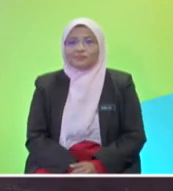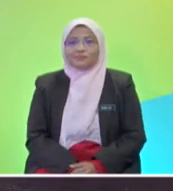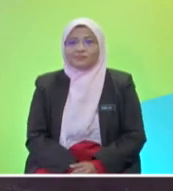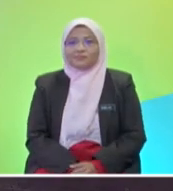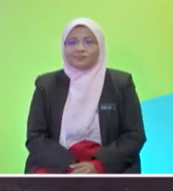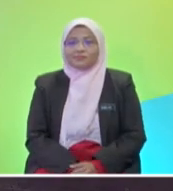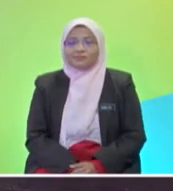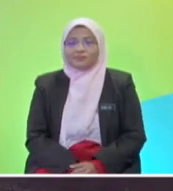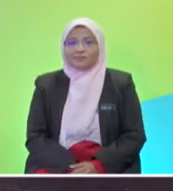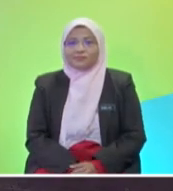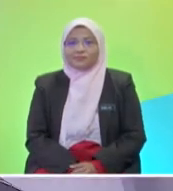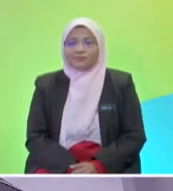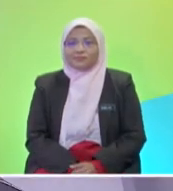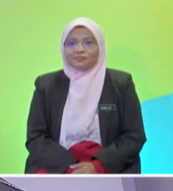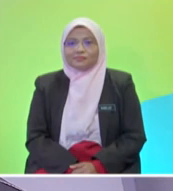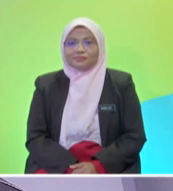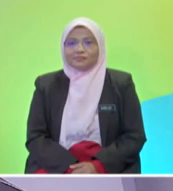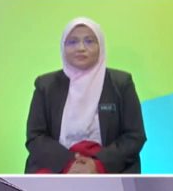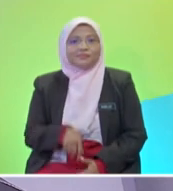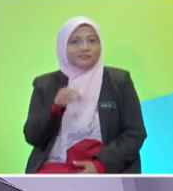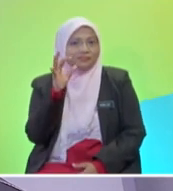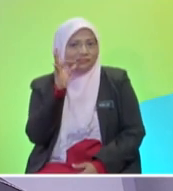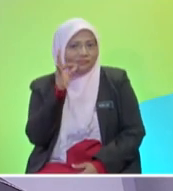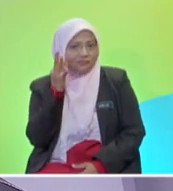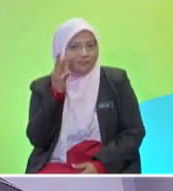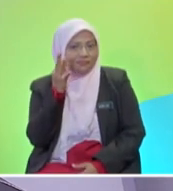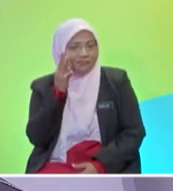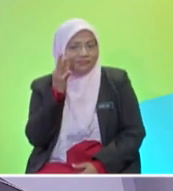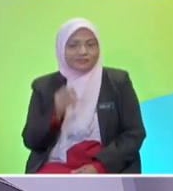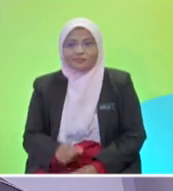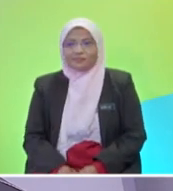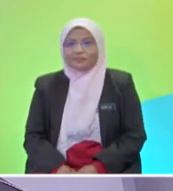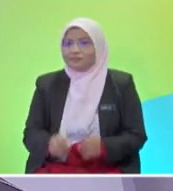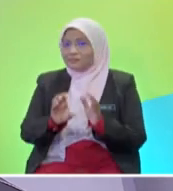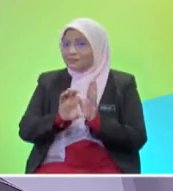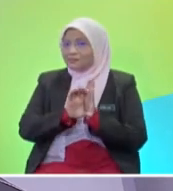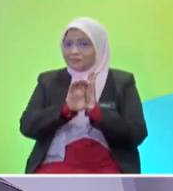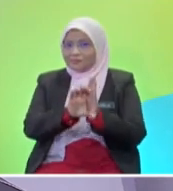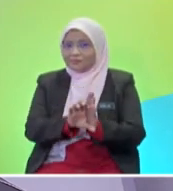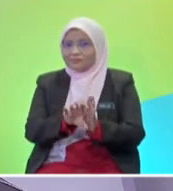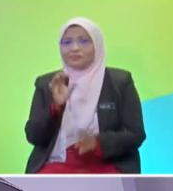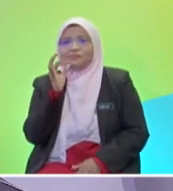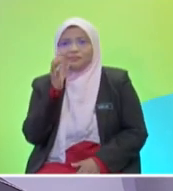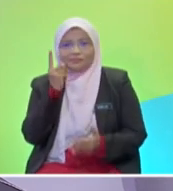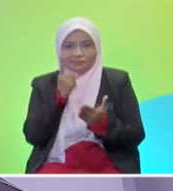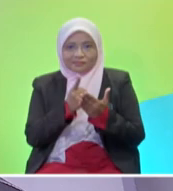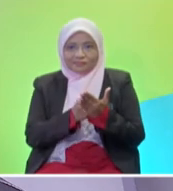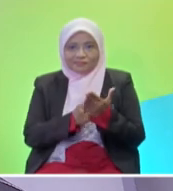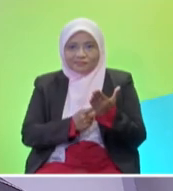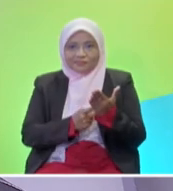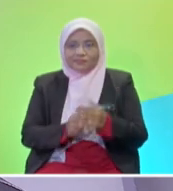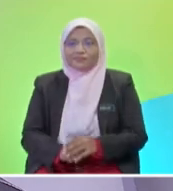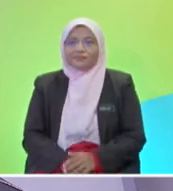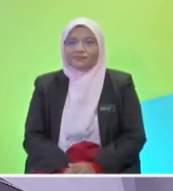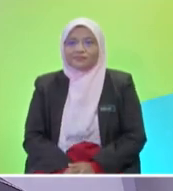Akhir sekali ialah buah. Itu contoh buah apa yang cikgu bagi tu? Ini contohnya ialah buah apa